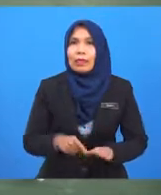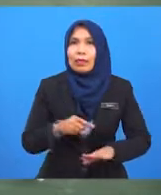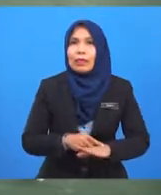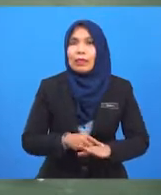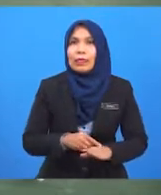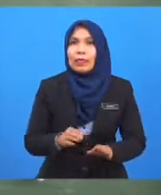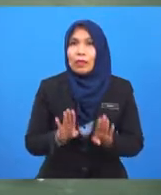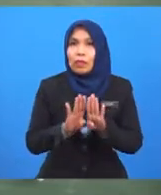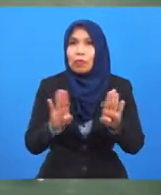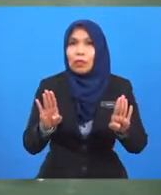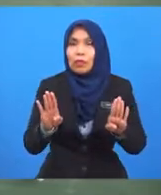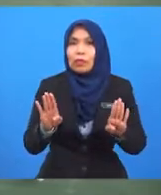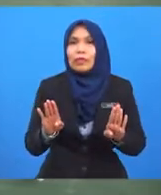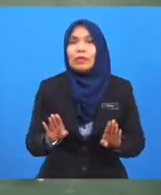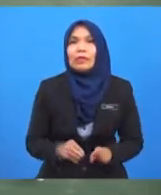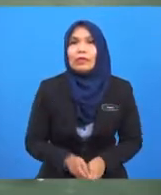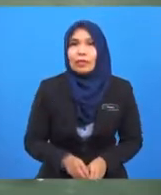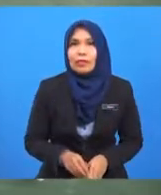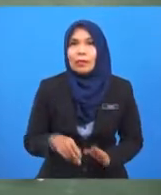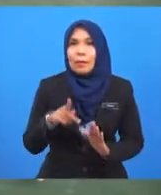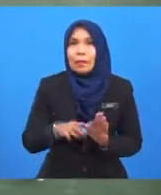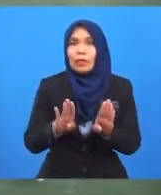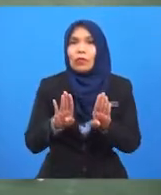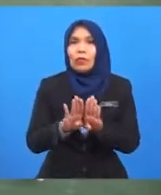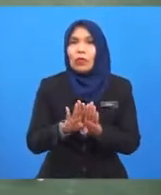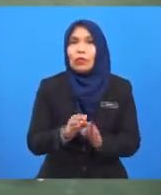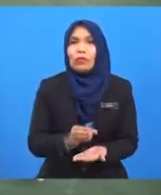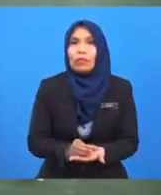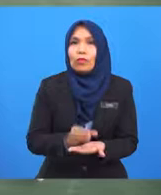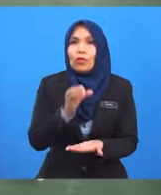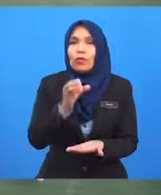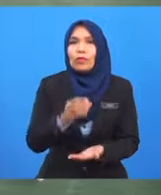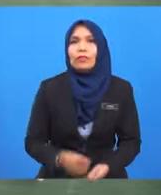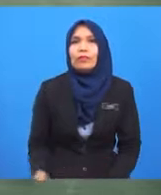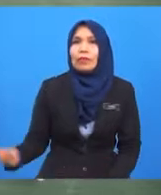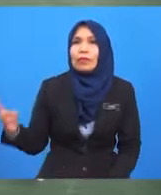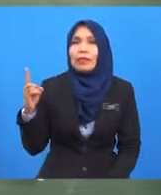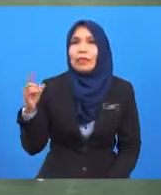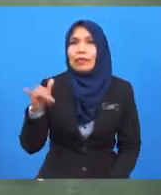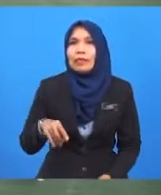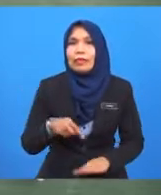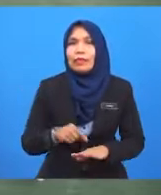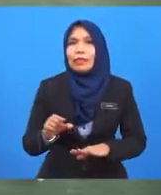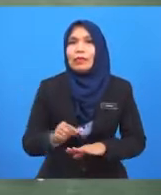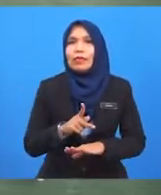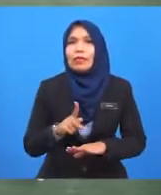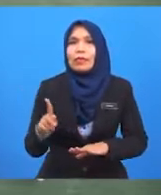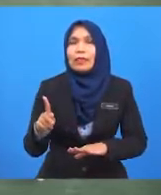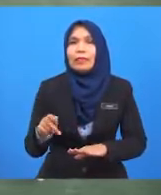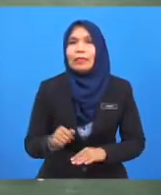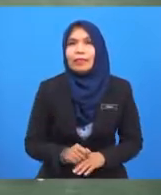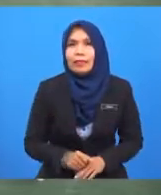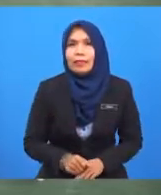botol atau tin. Daya dikenakan ke atas penutup botol yang juga